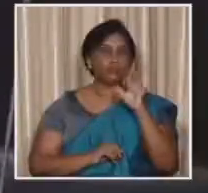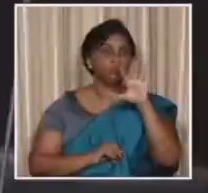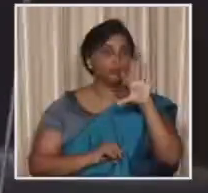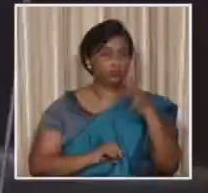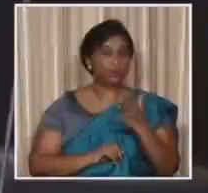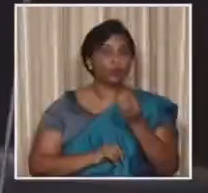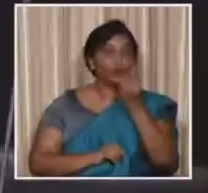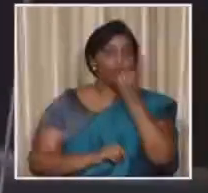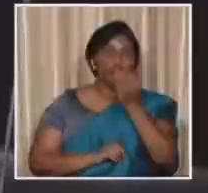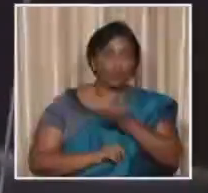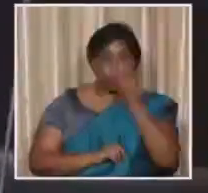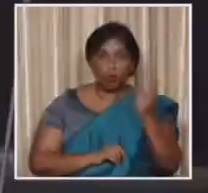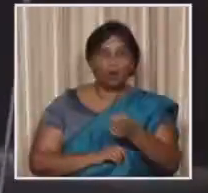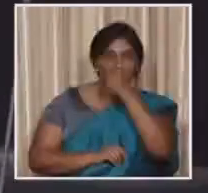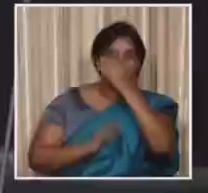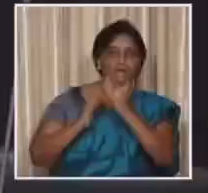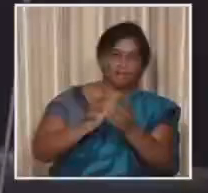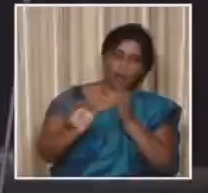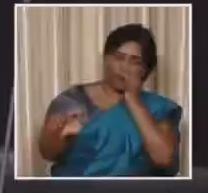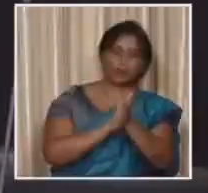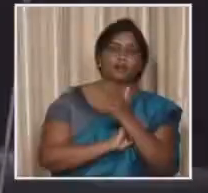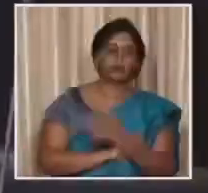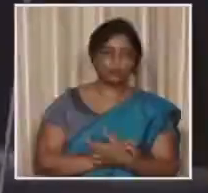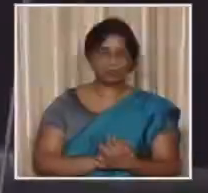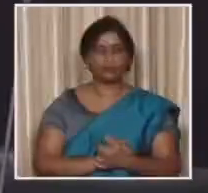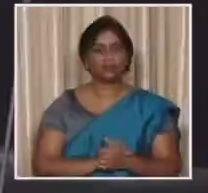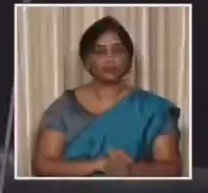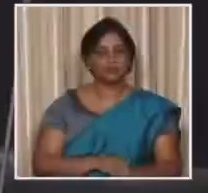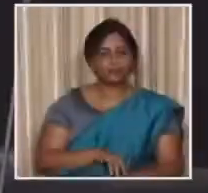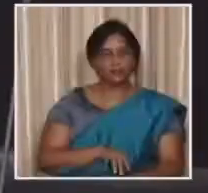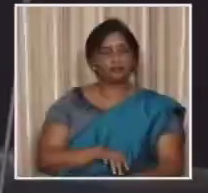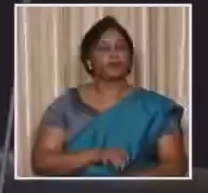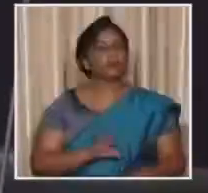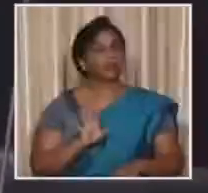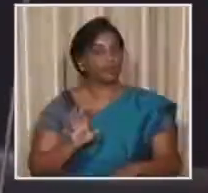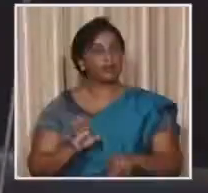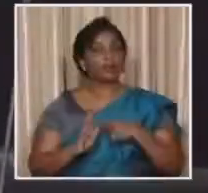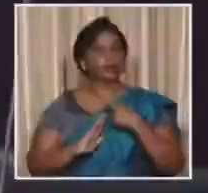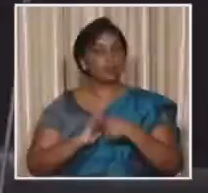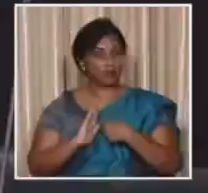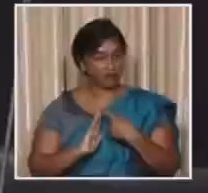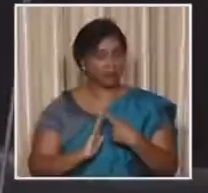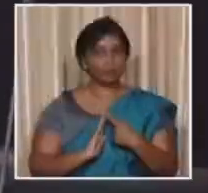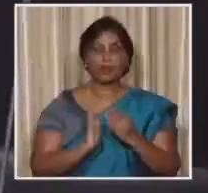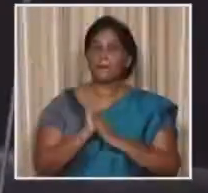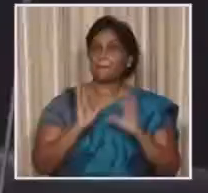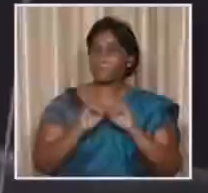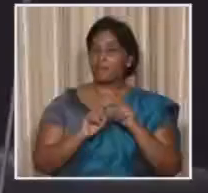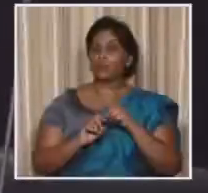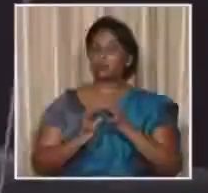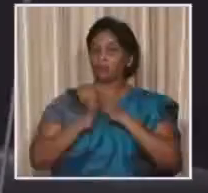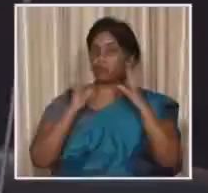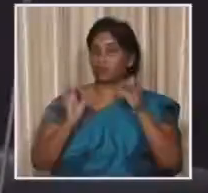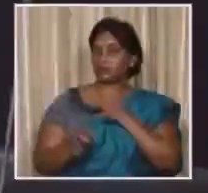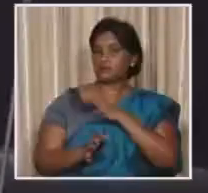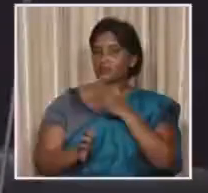2500 කන්න පුළුවන් කිව්ව එකගේ ගේ ගිනි තියන්න ඕනේ කියලා. එතකොට මේ රටේ Madhya visim visal